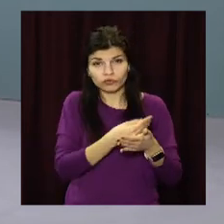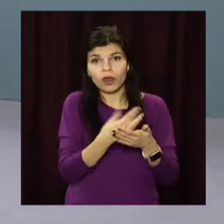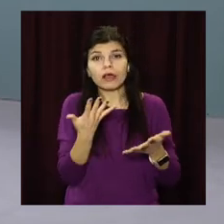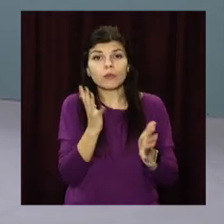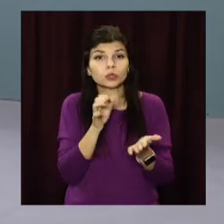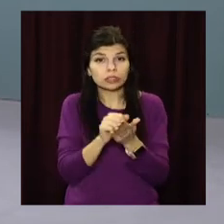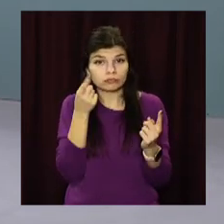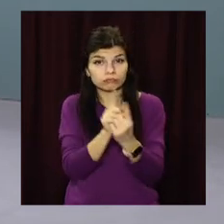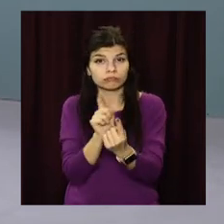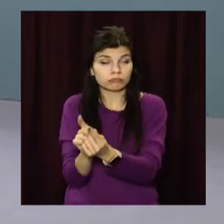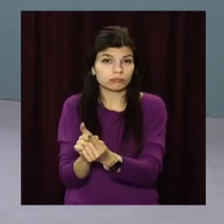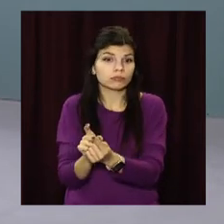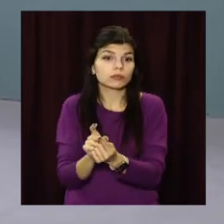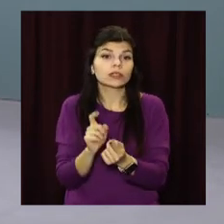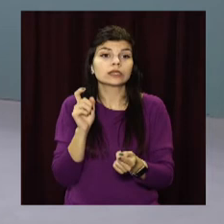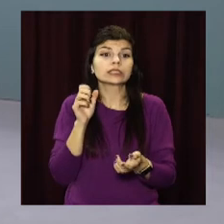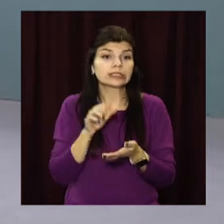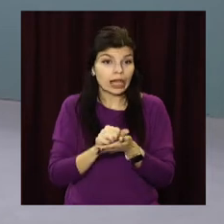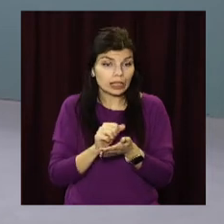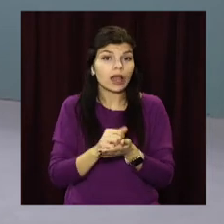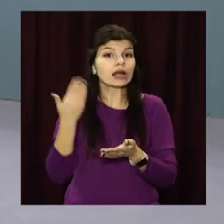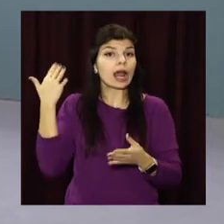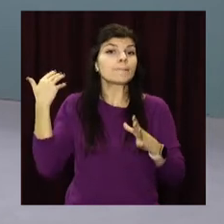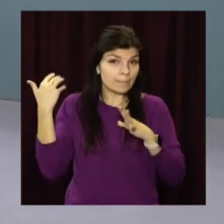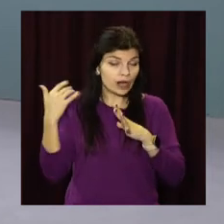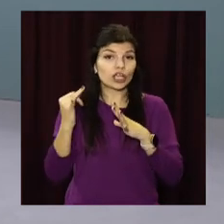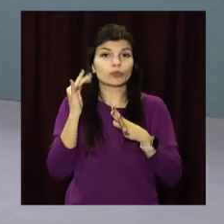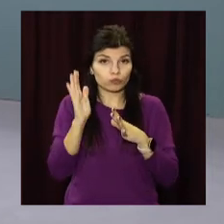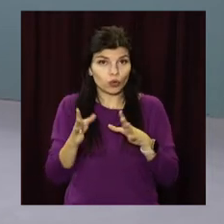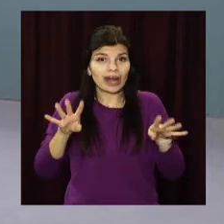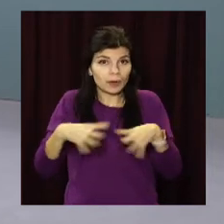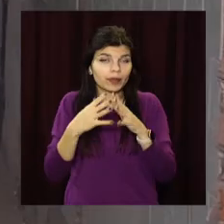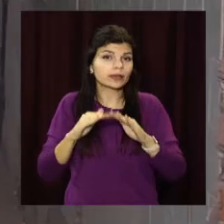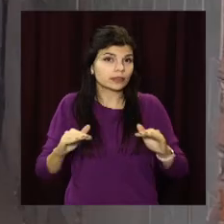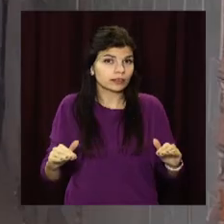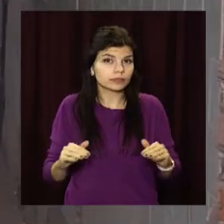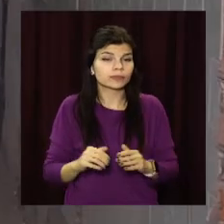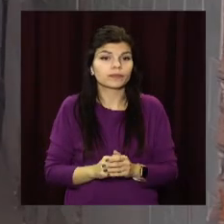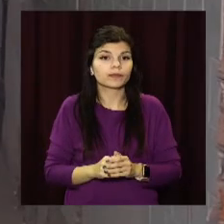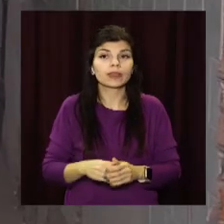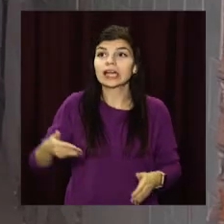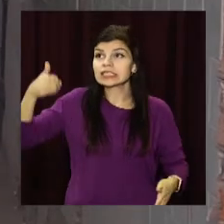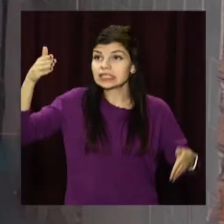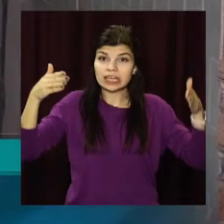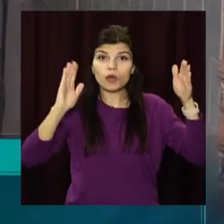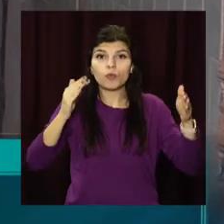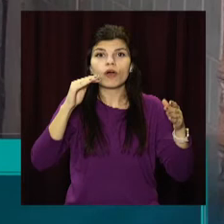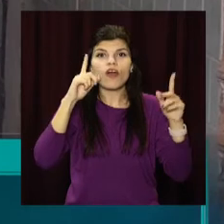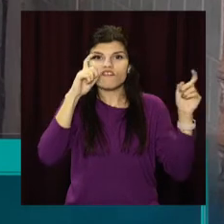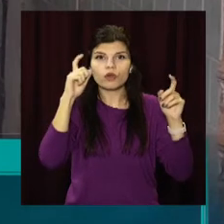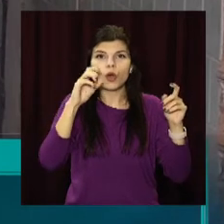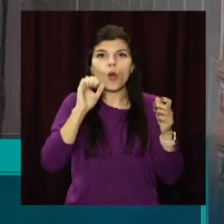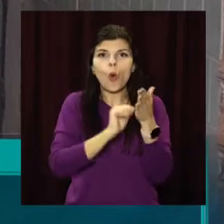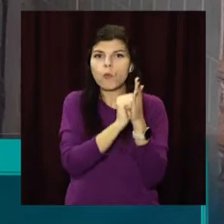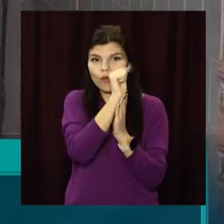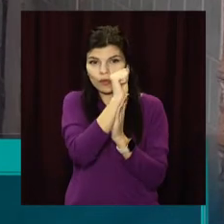заниматься, занимаются, занимались и будут заниматься реабилитацией детей. Стены будут в фотообоях. Так